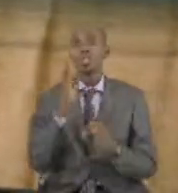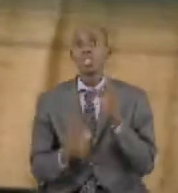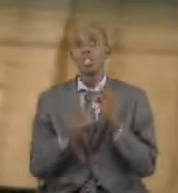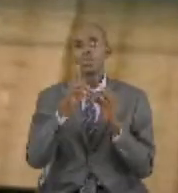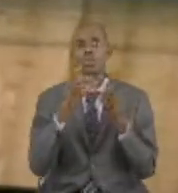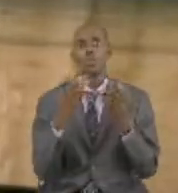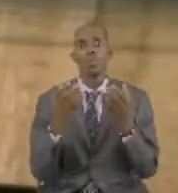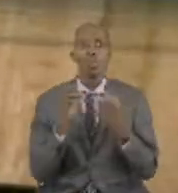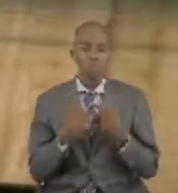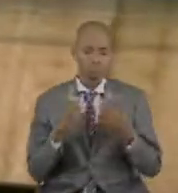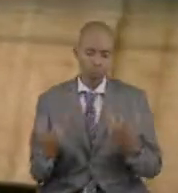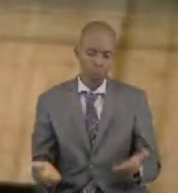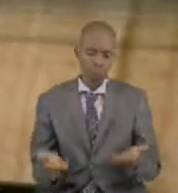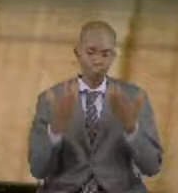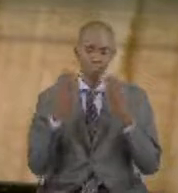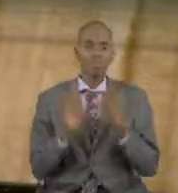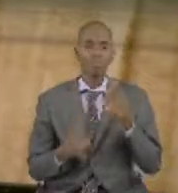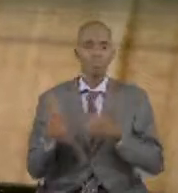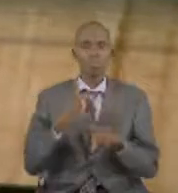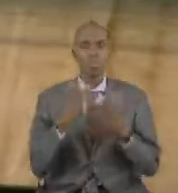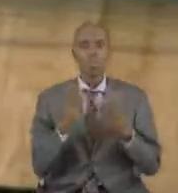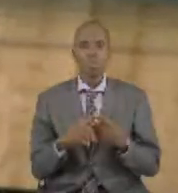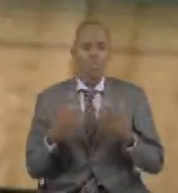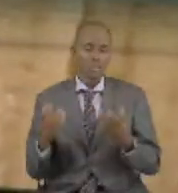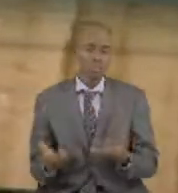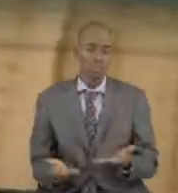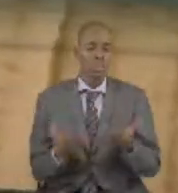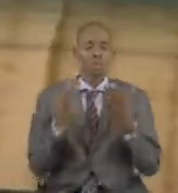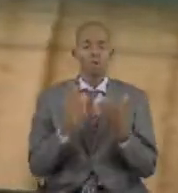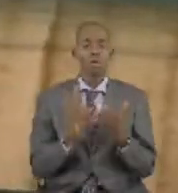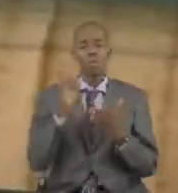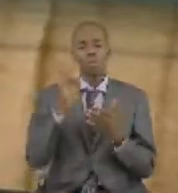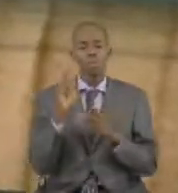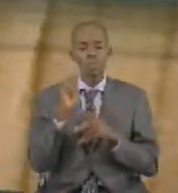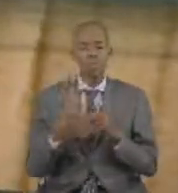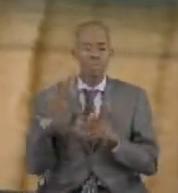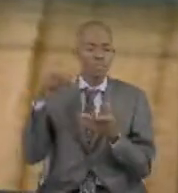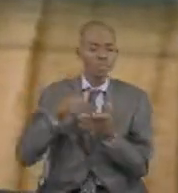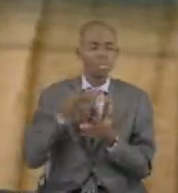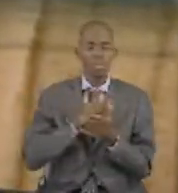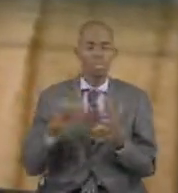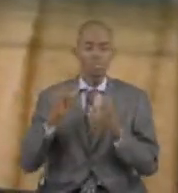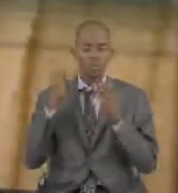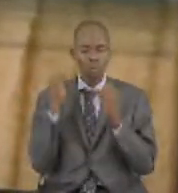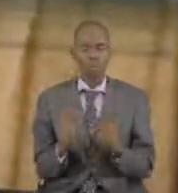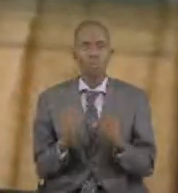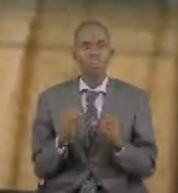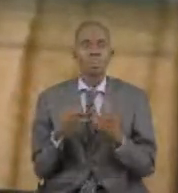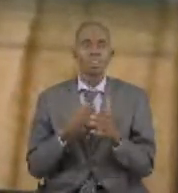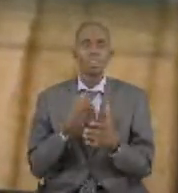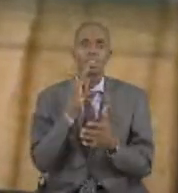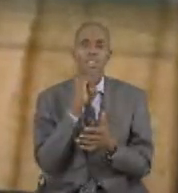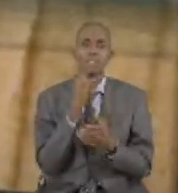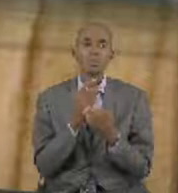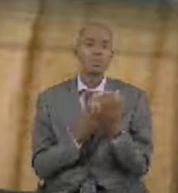élever les gens, si vous voulez amener les gens à être sauvés, si vous voulez amener les gens à rester fermes, c'est